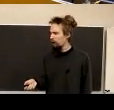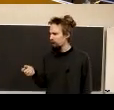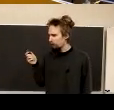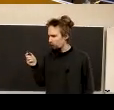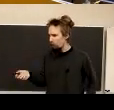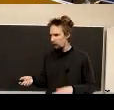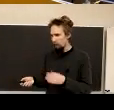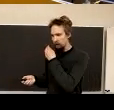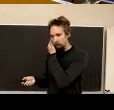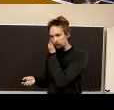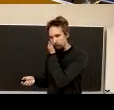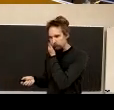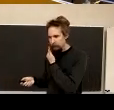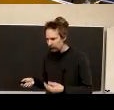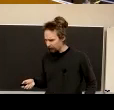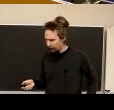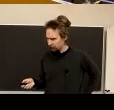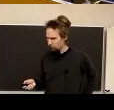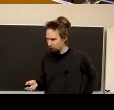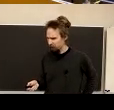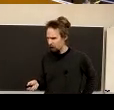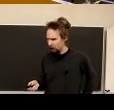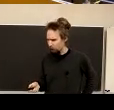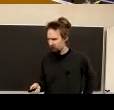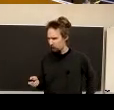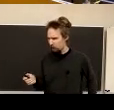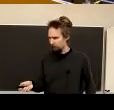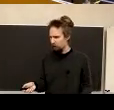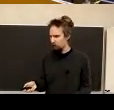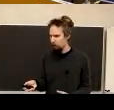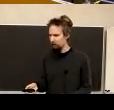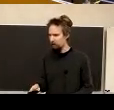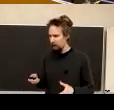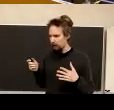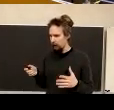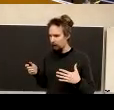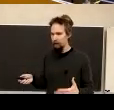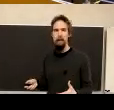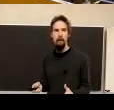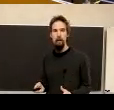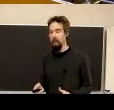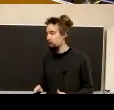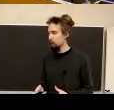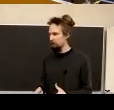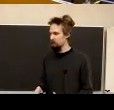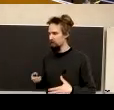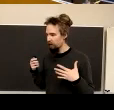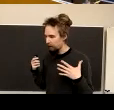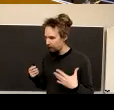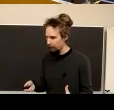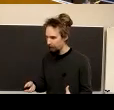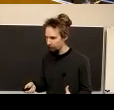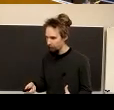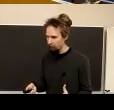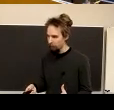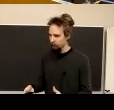kysyä, että onko tämmöiset äkilliset muutokset arvoissa seurausta jonkunlaisesta mielekkäästä tiedollisesta prosessista vai